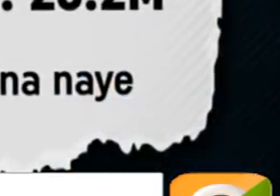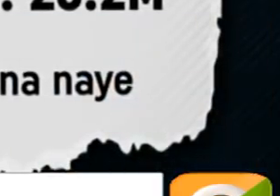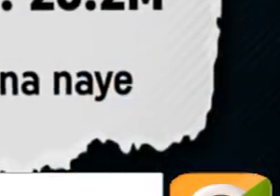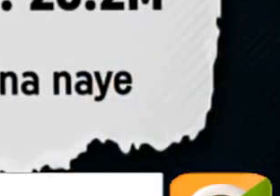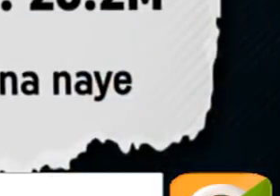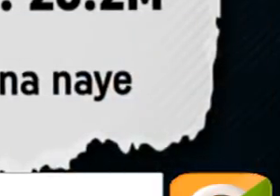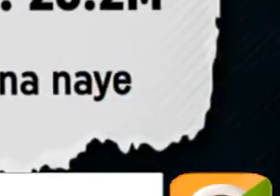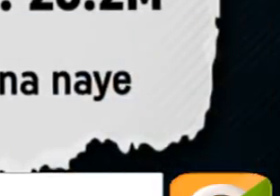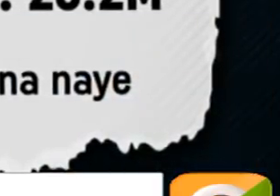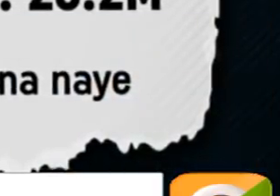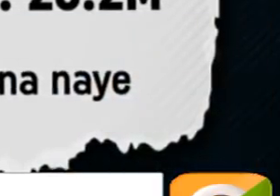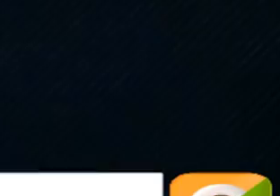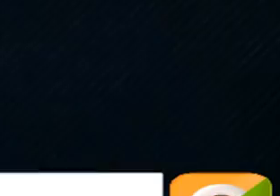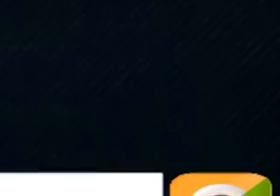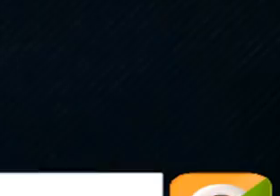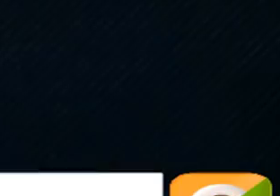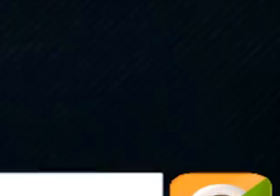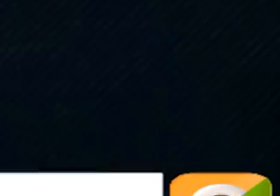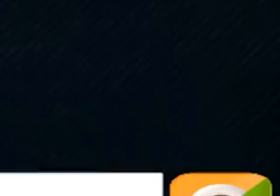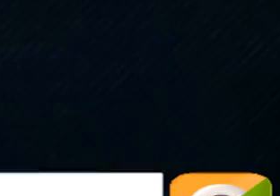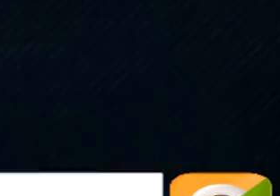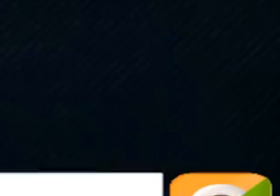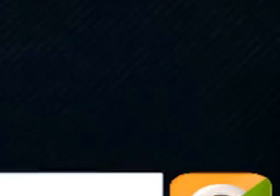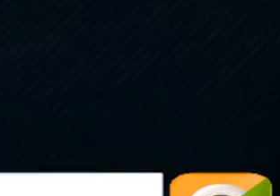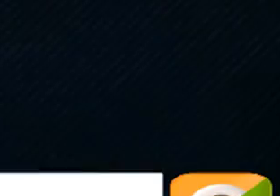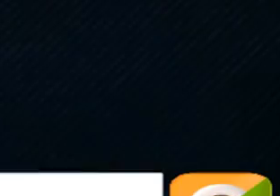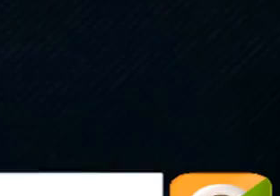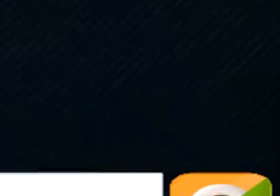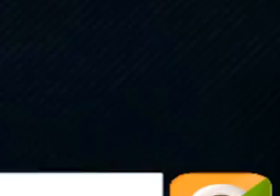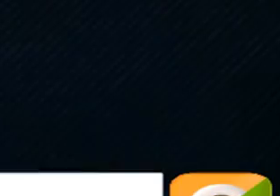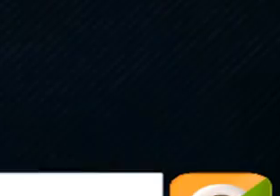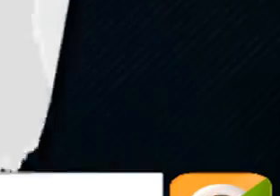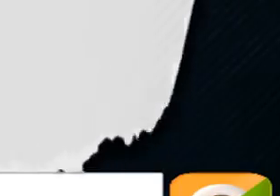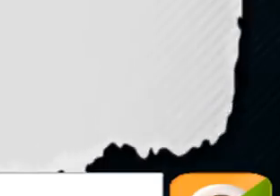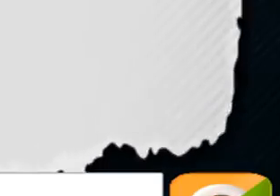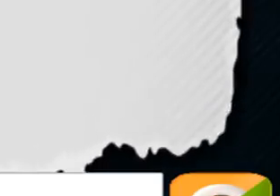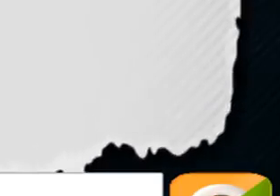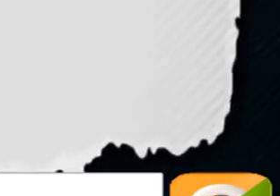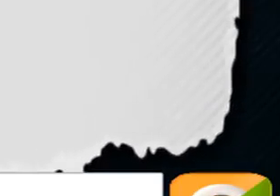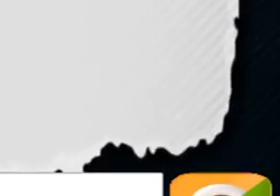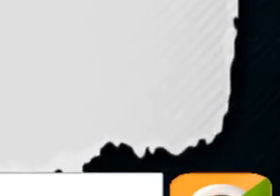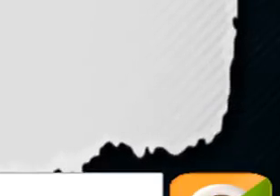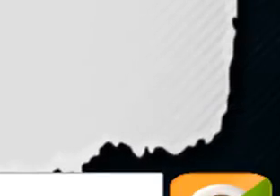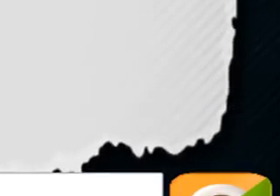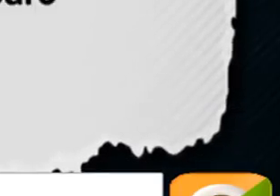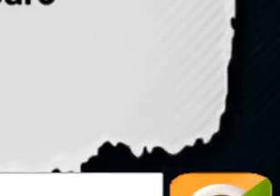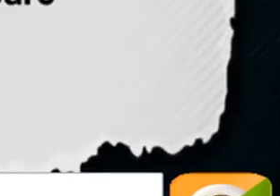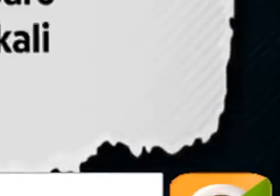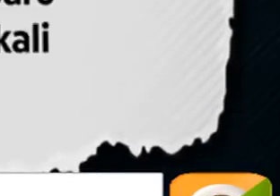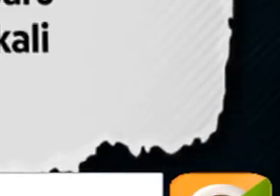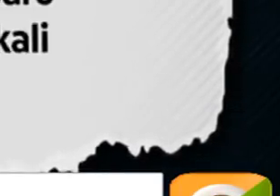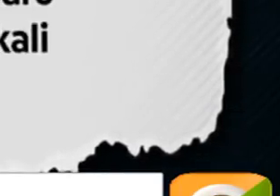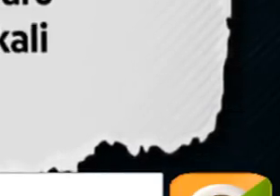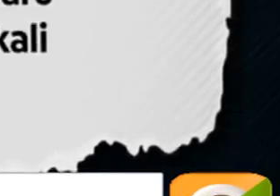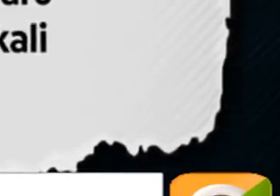serikali. Mahakama ilikubaliana na polisi huyo na kutoa amri pesa zote zilizoko kwenye akaunti ya Jamal katika benki ya